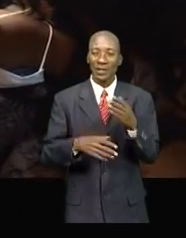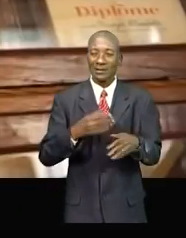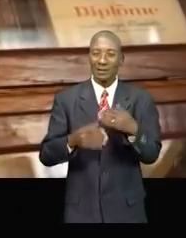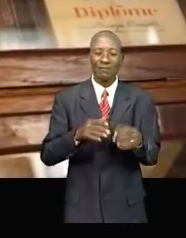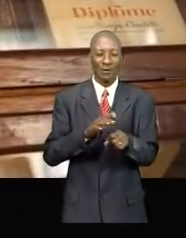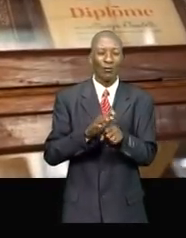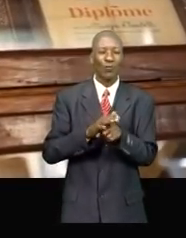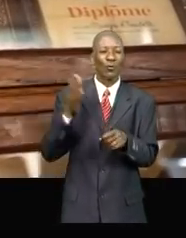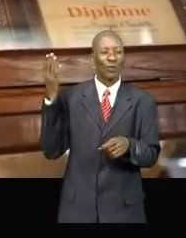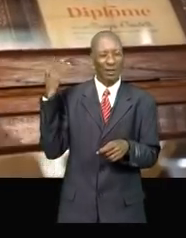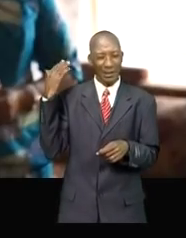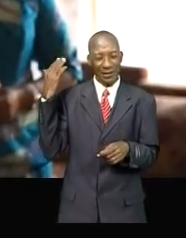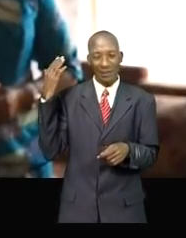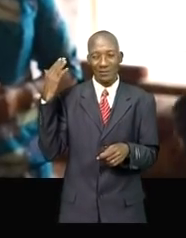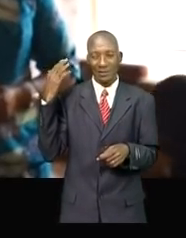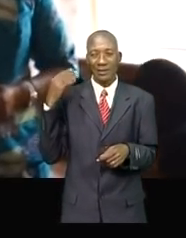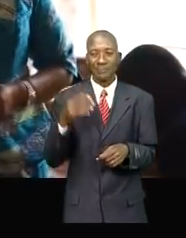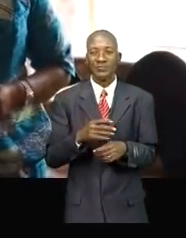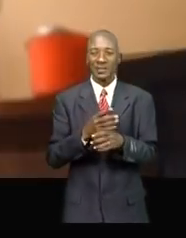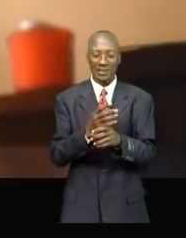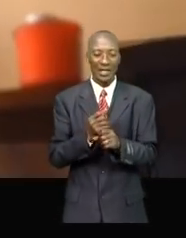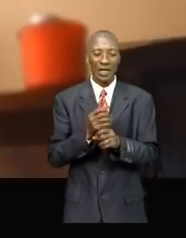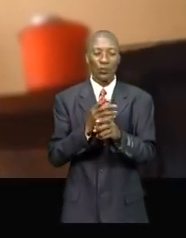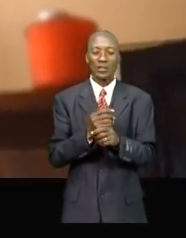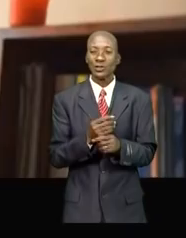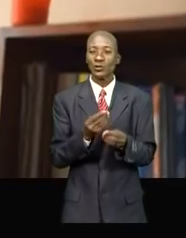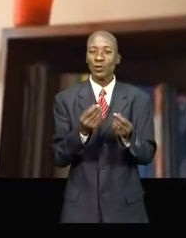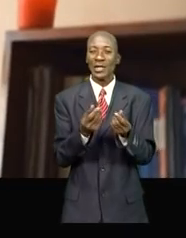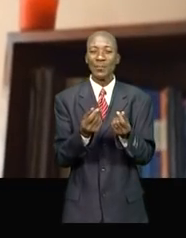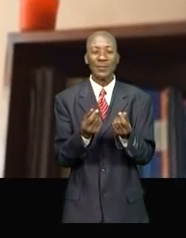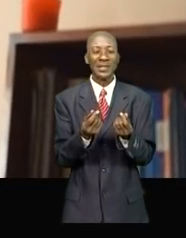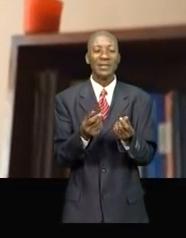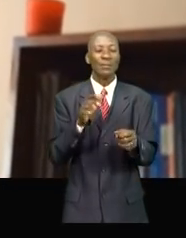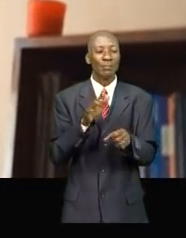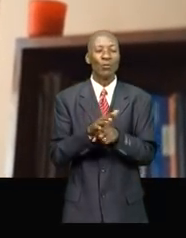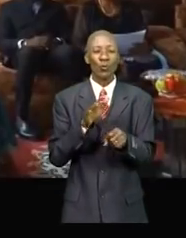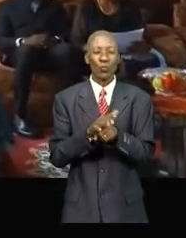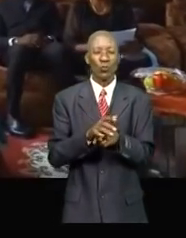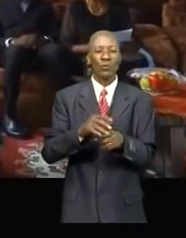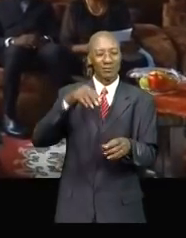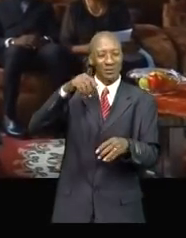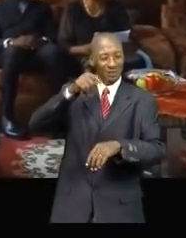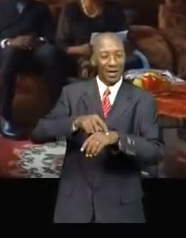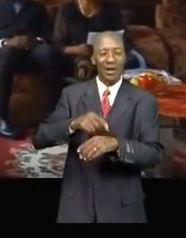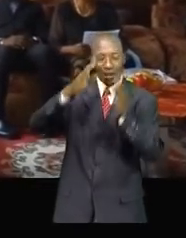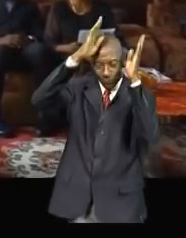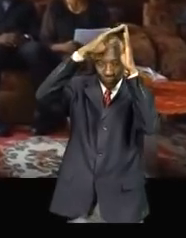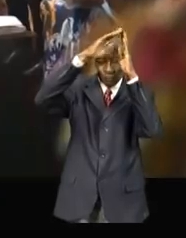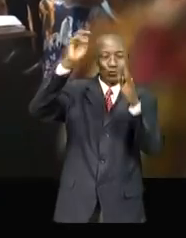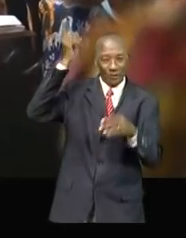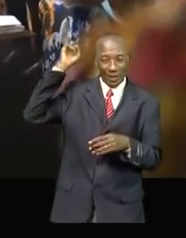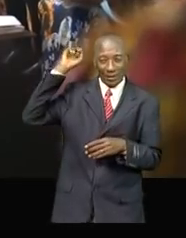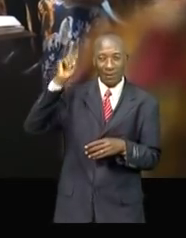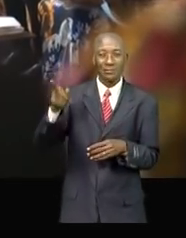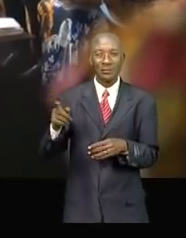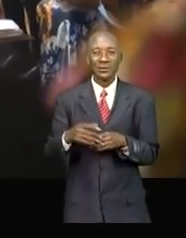compte dans son actif plusieurs prix, notamment le premier prix de poésie Mobutu, dans les années 70. Après tant d'années de silence,